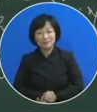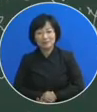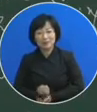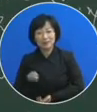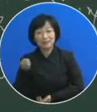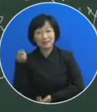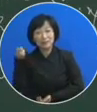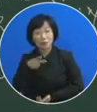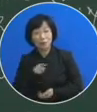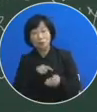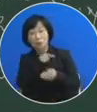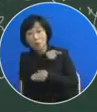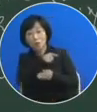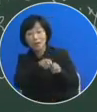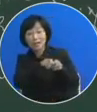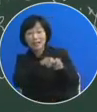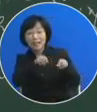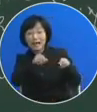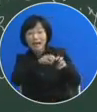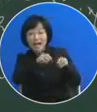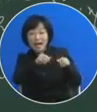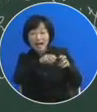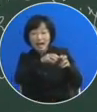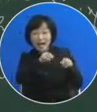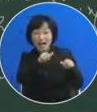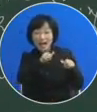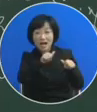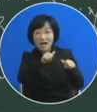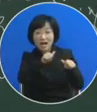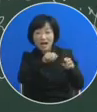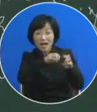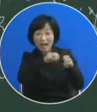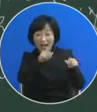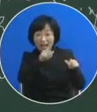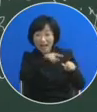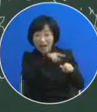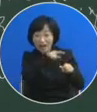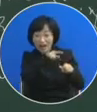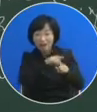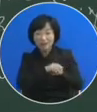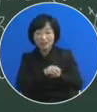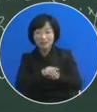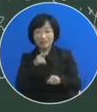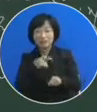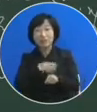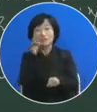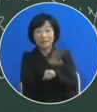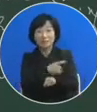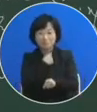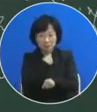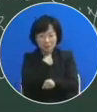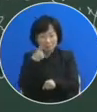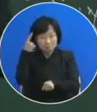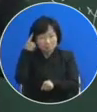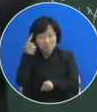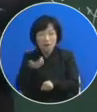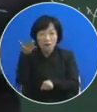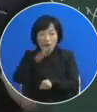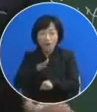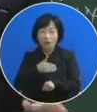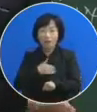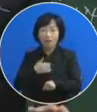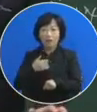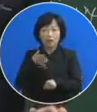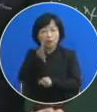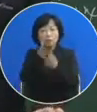국회의원 했던 예춘호 땅 있었는데 저걸 사자니까 일제 우리의 전문가들이 하는 말이 절대 그건 건축 못한다. And in this plot of land, when it was